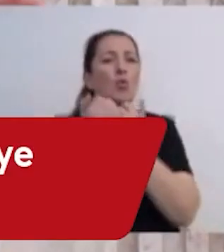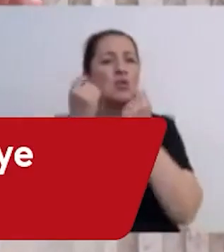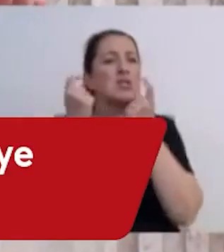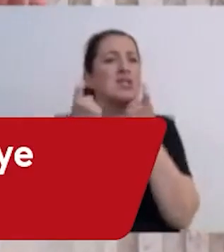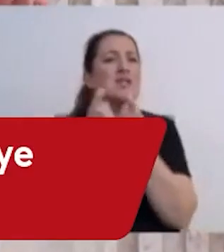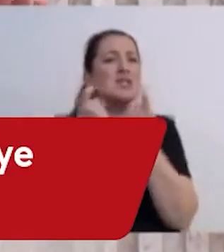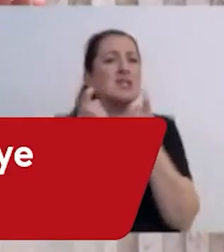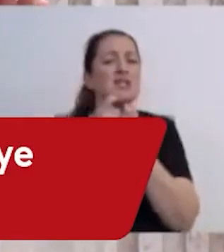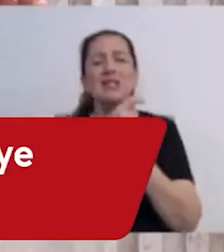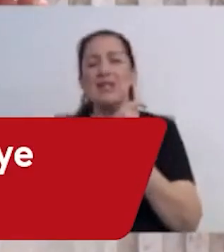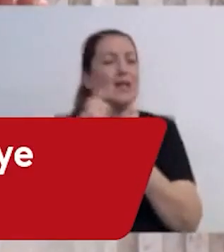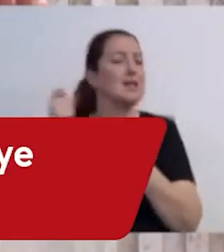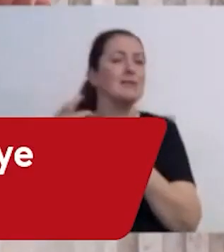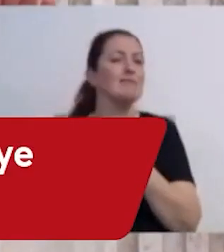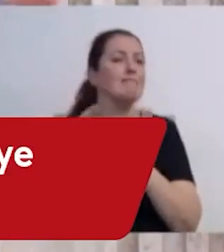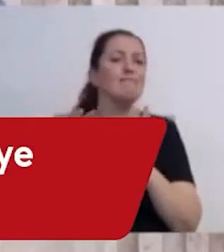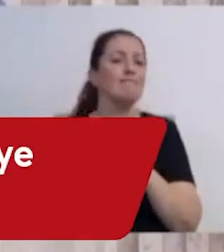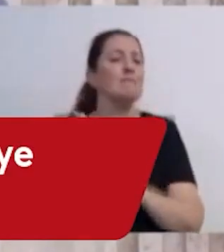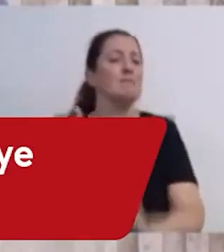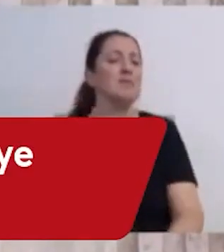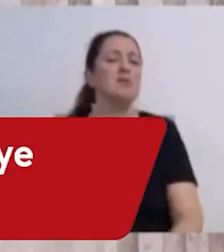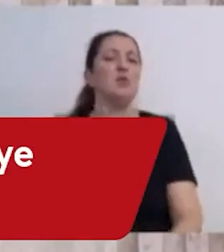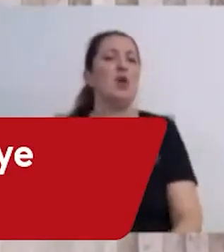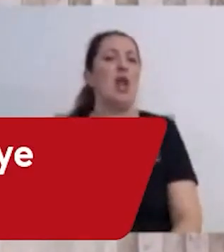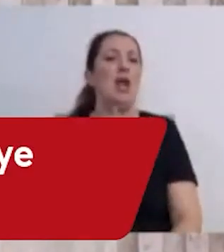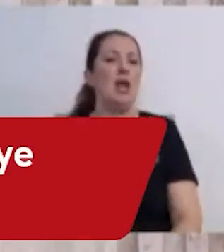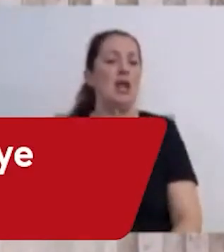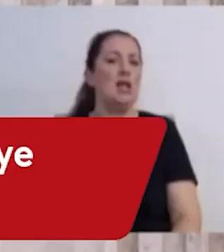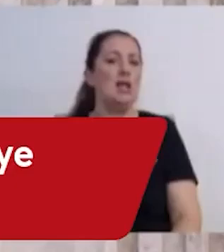Milliye'den beri yürekliyiz biz. Onu bil.